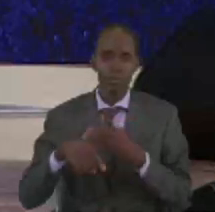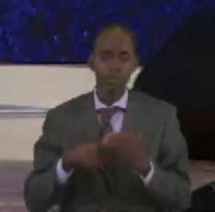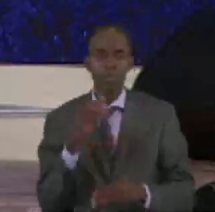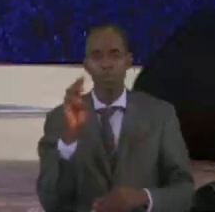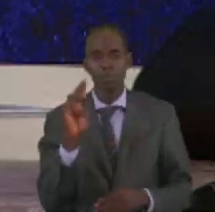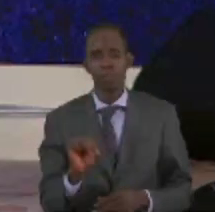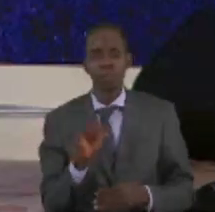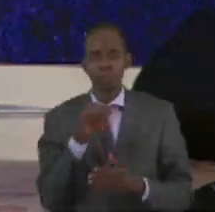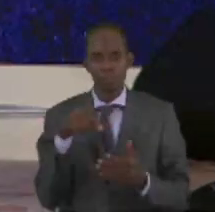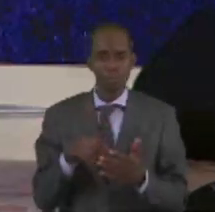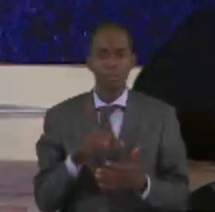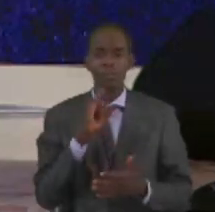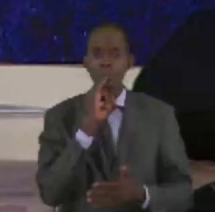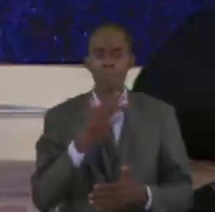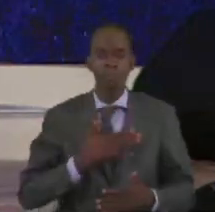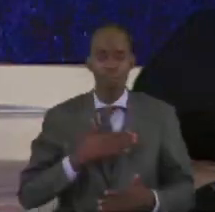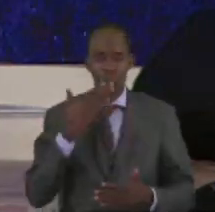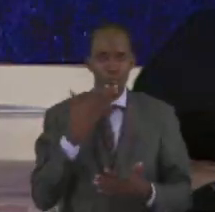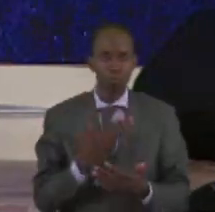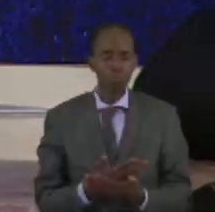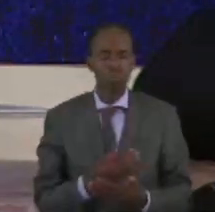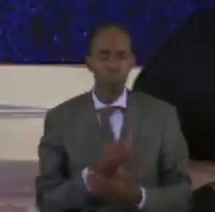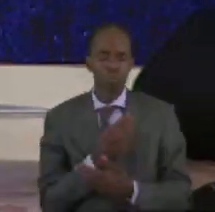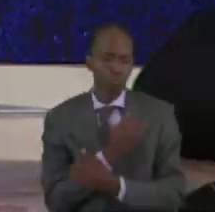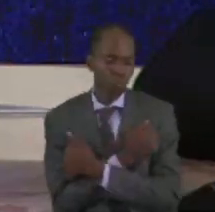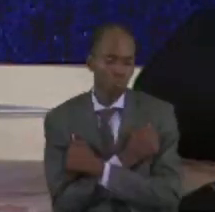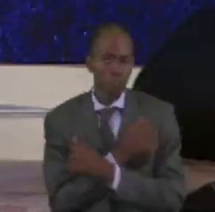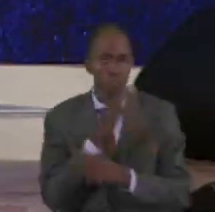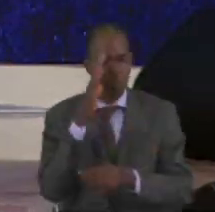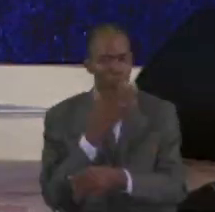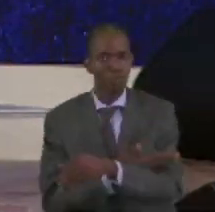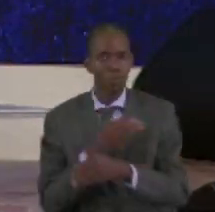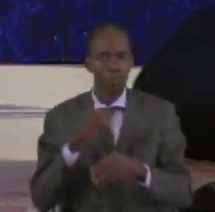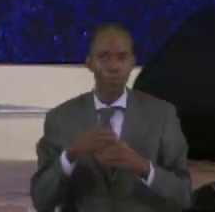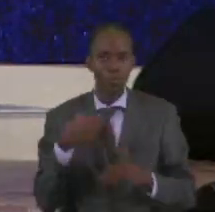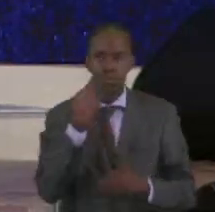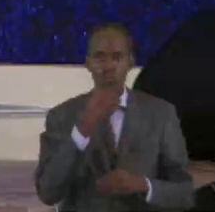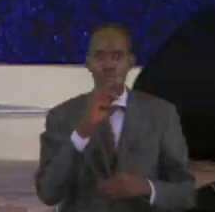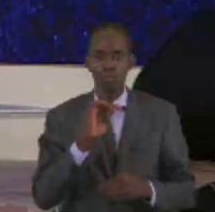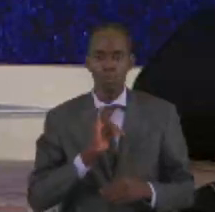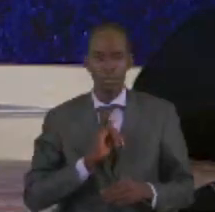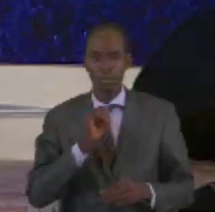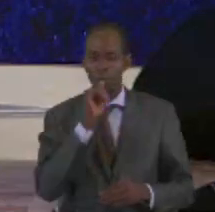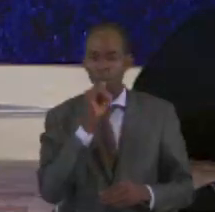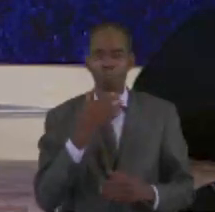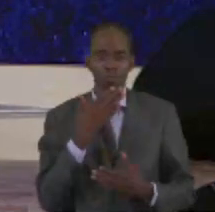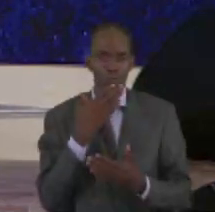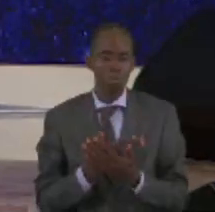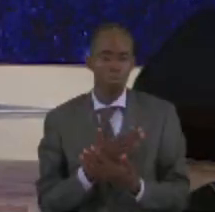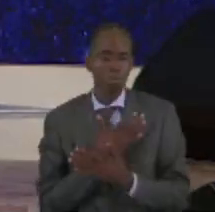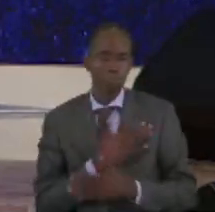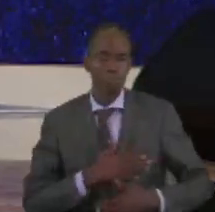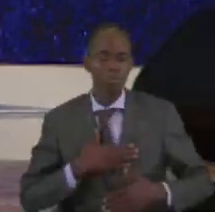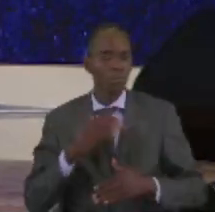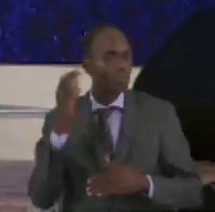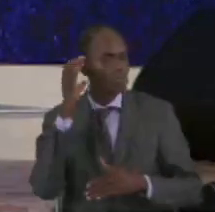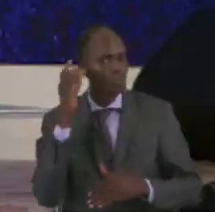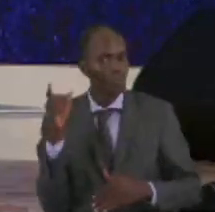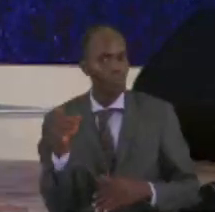témoignage de lui que voici mon fils bien-aimé en qui j'ai mis toute mon affection,